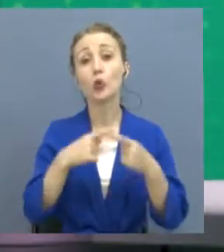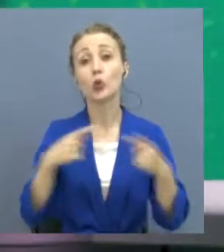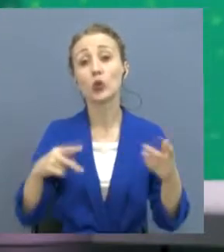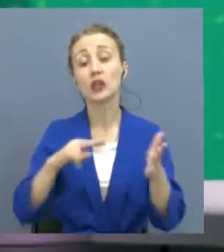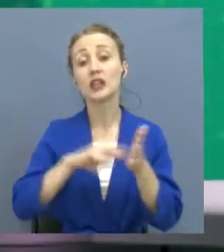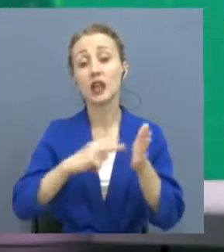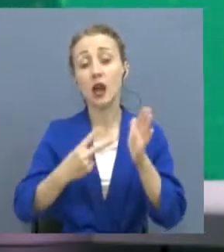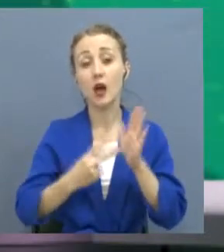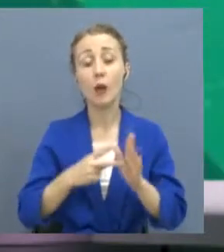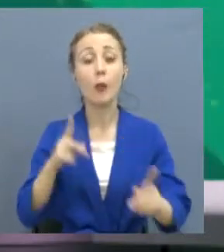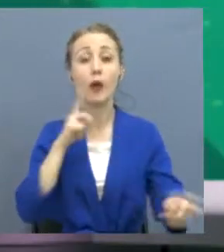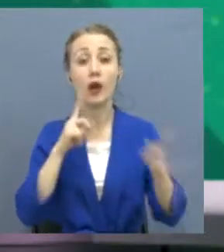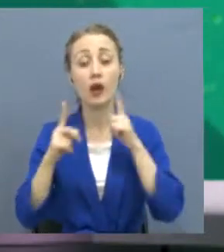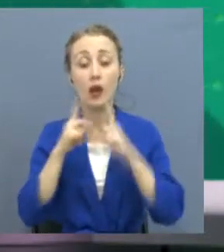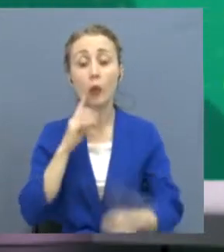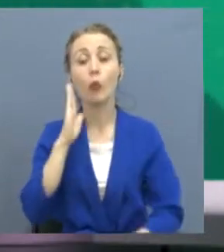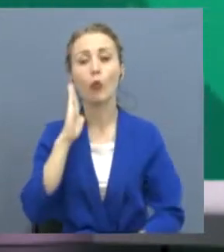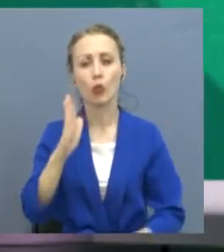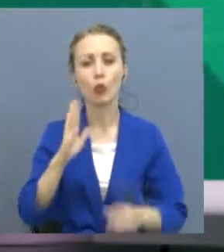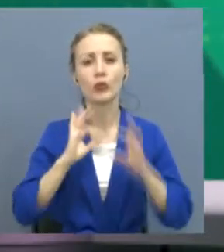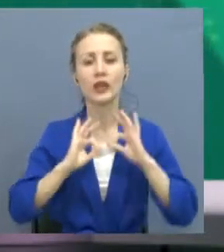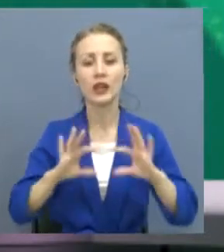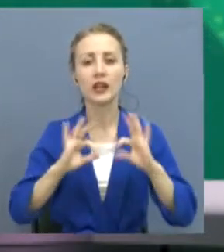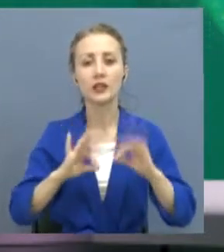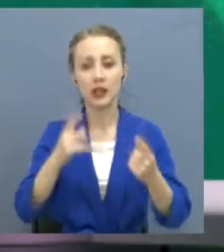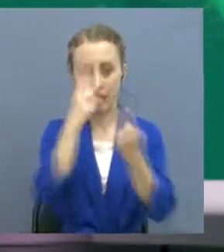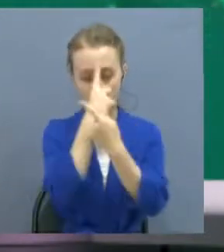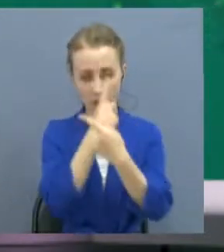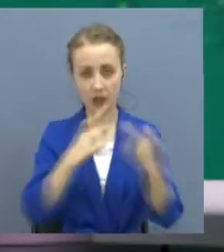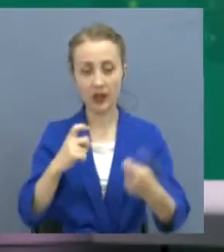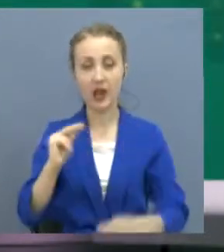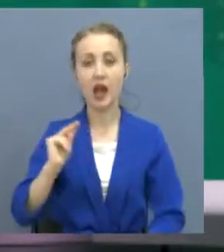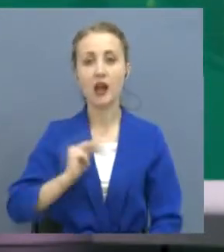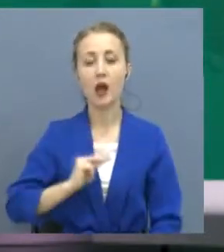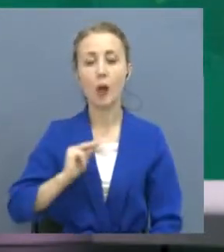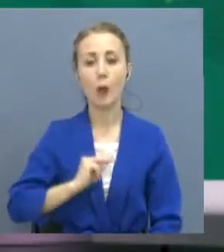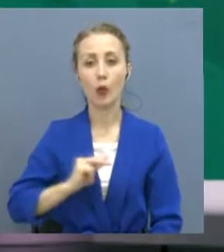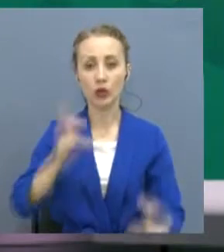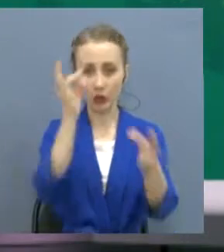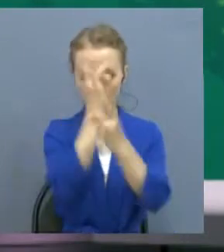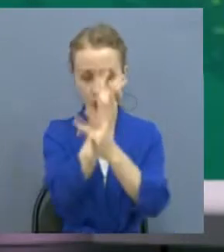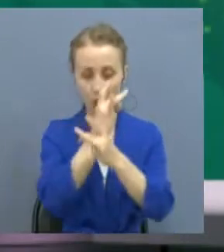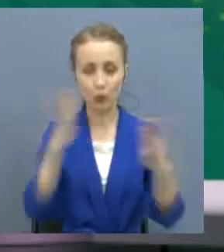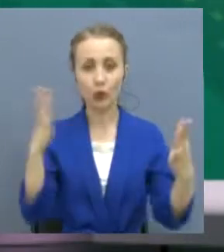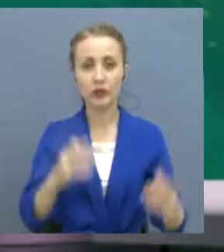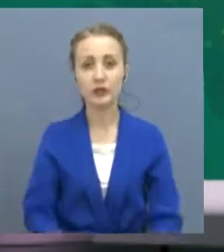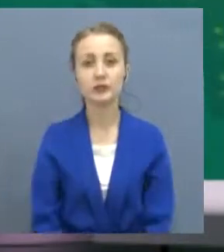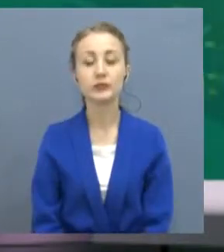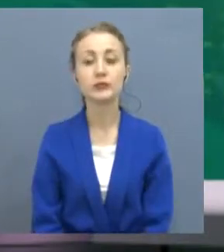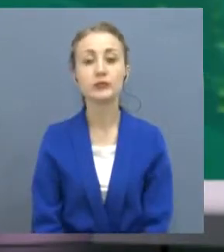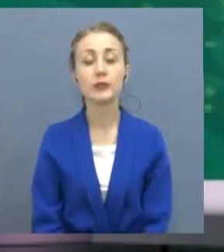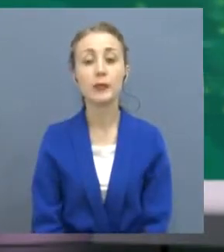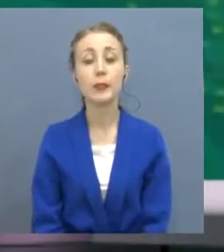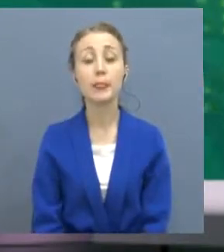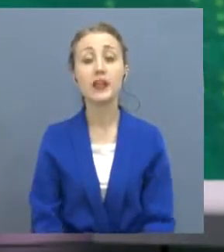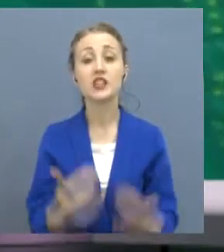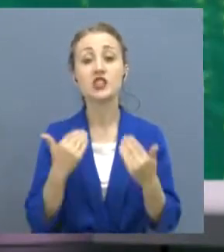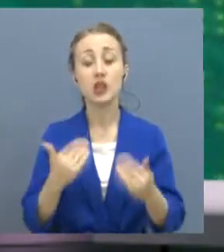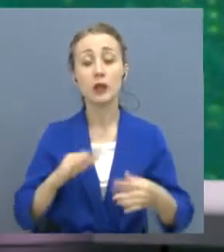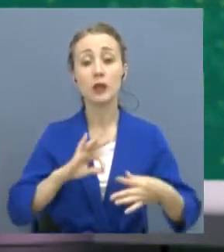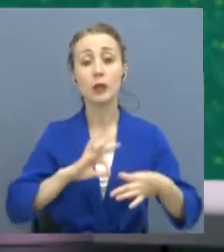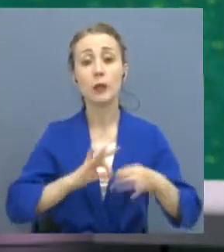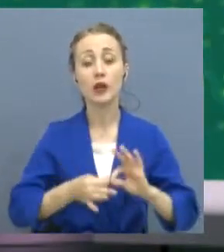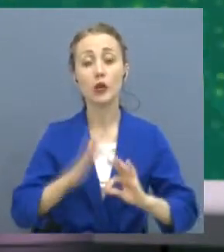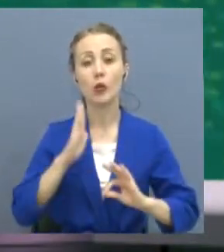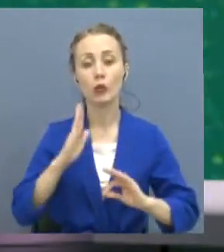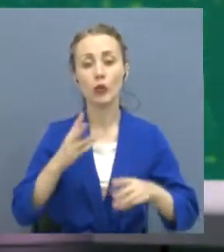музейінің 100 жылдығы және Мәлік Ғабдуллин мұражайының 25 жылдығы республикалық көлемде аталып өтпек. Бұл туралы арнайы өткен